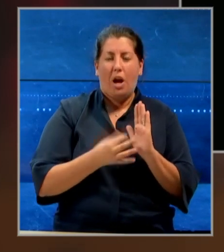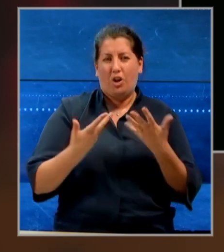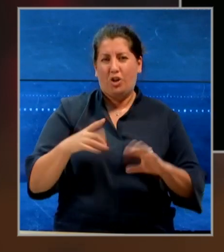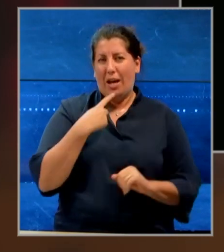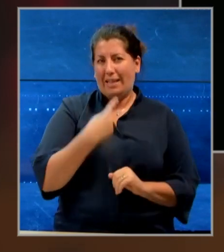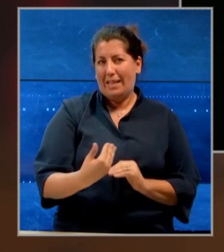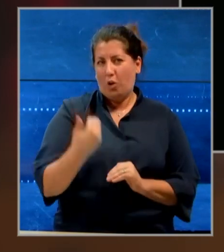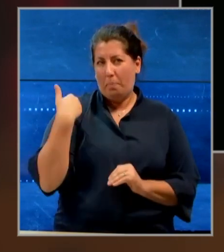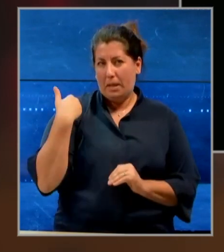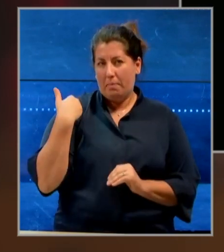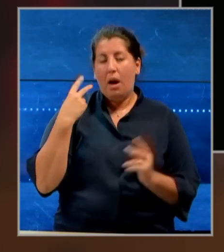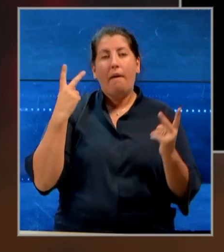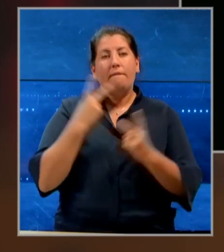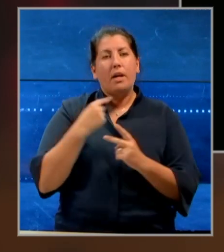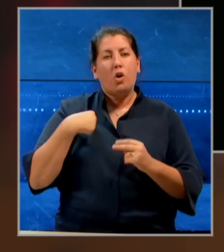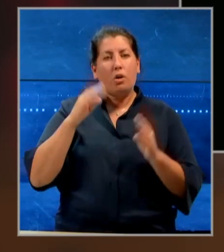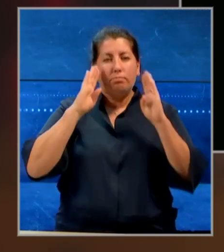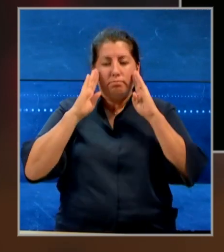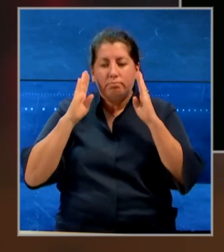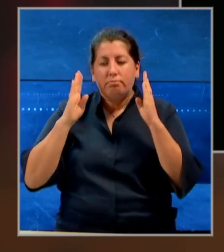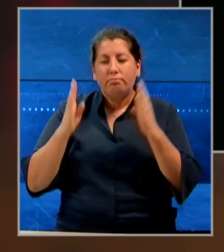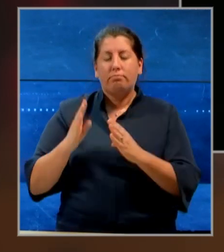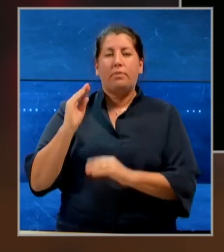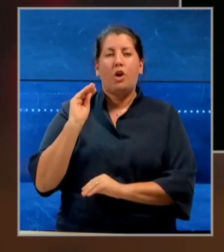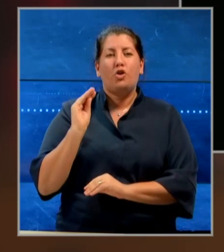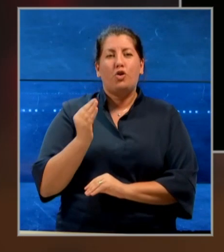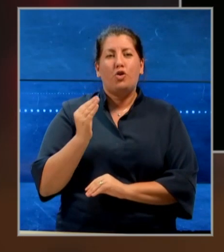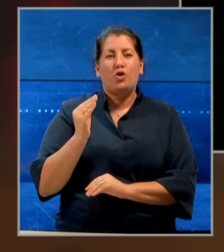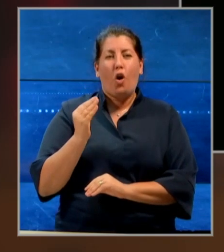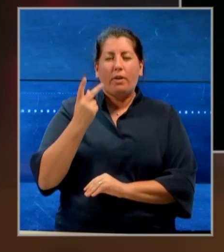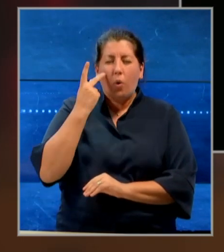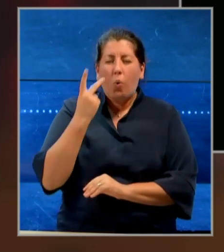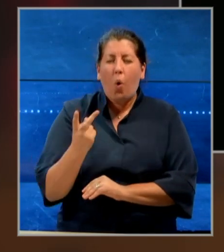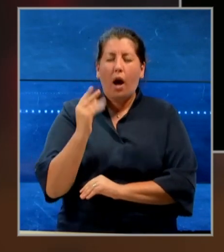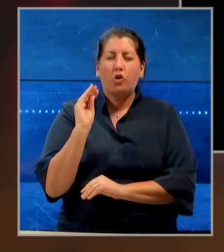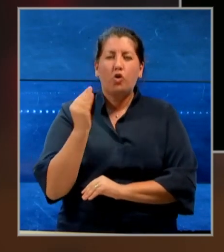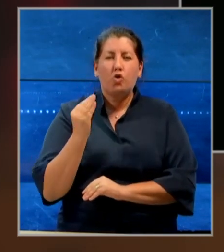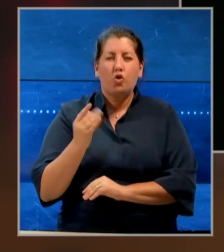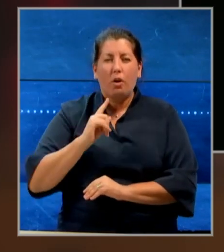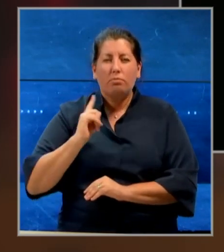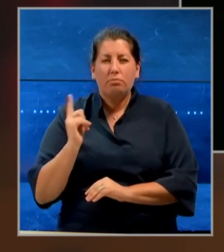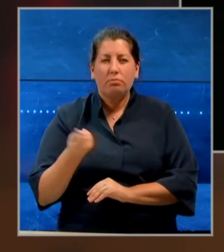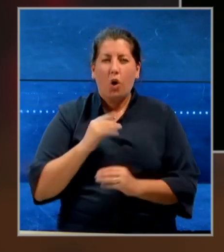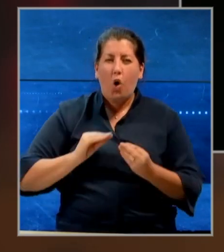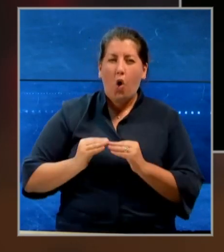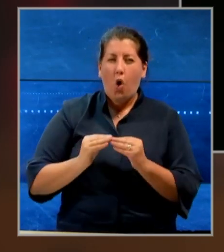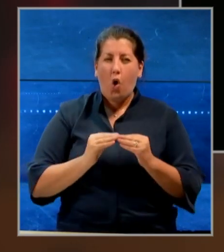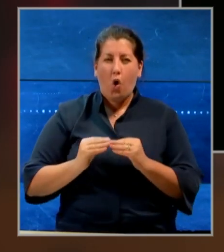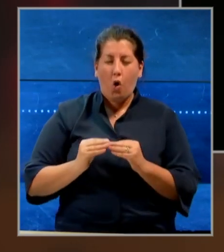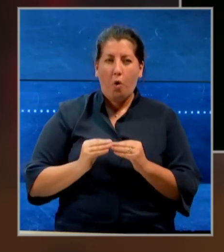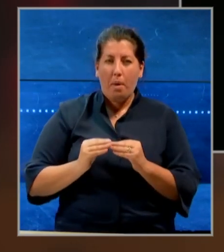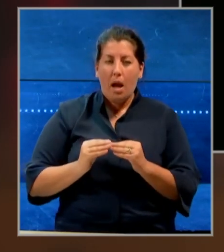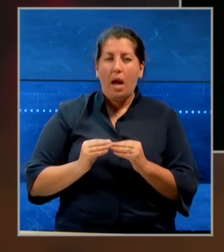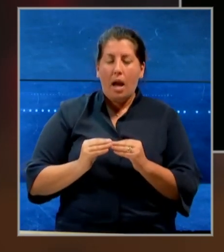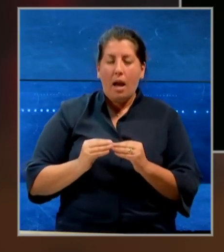giovane. Domenica vai a vedere la partita, guardi la distinta, guardi quali sono i giovani, in tutta sincerità, non è che anche perché il trentenne lo conosci già,